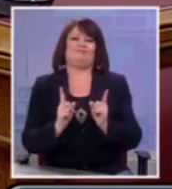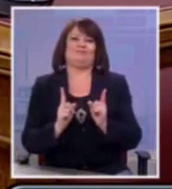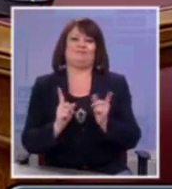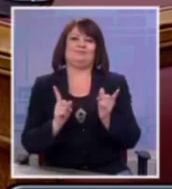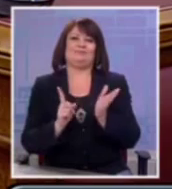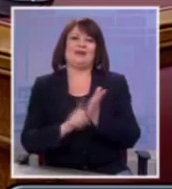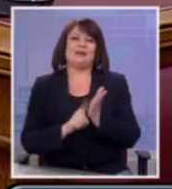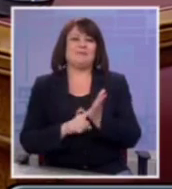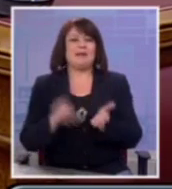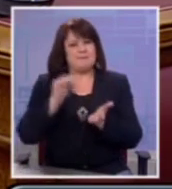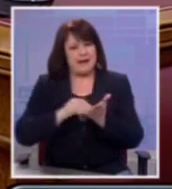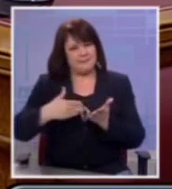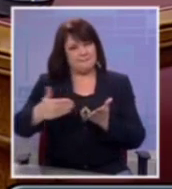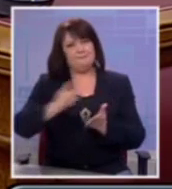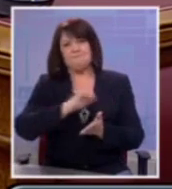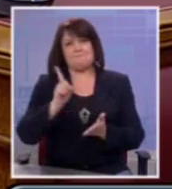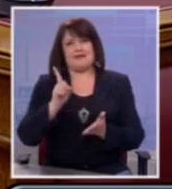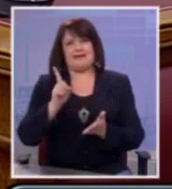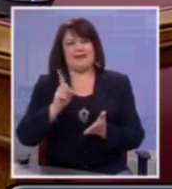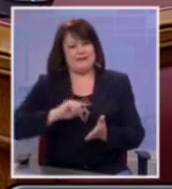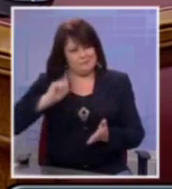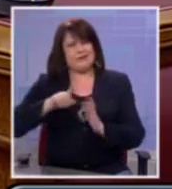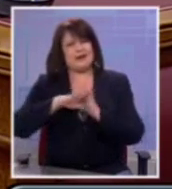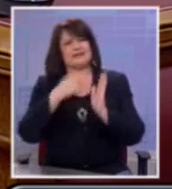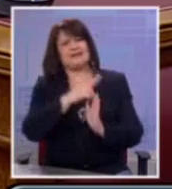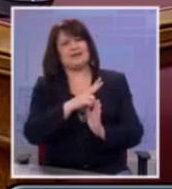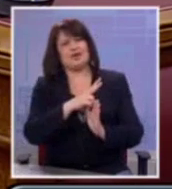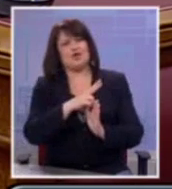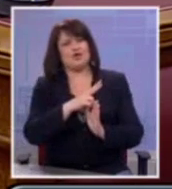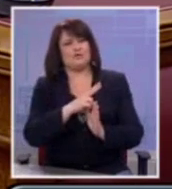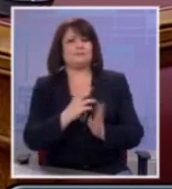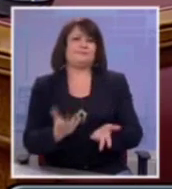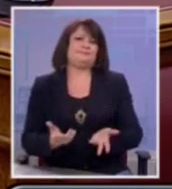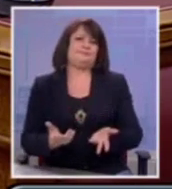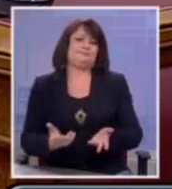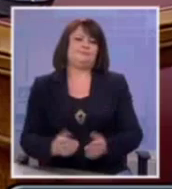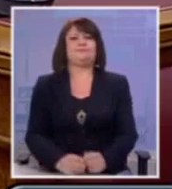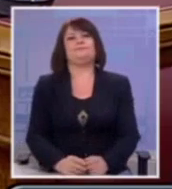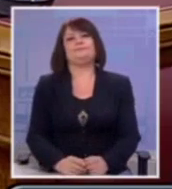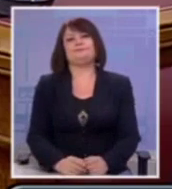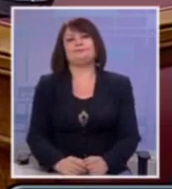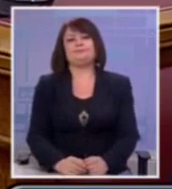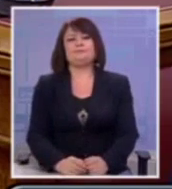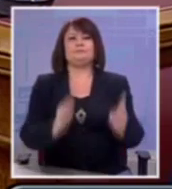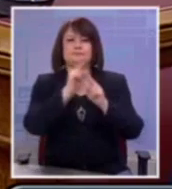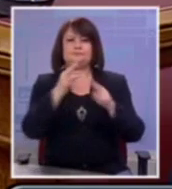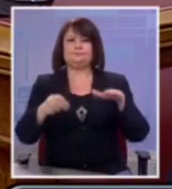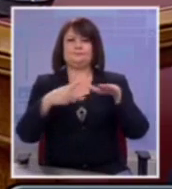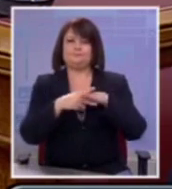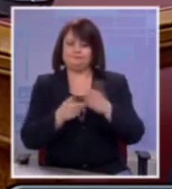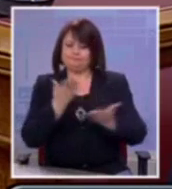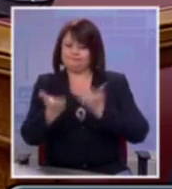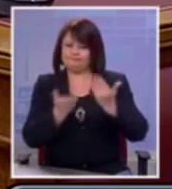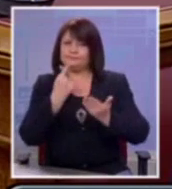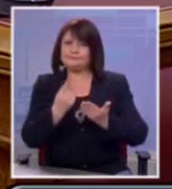πρέπει να αποφευθεί στο μέλλον και θα πρέπει τα conditionalities που υποβάλλει το Διεθνές Ζωματικό Ταμείο να μην αφορούν